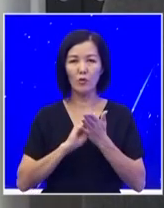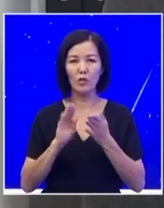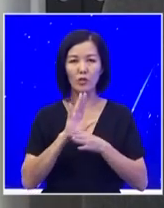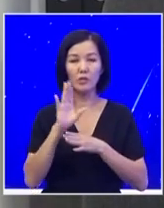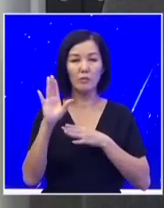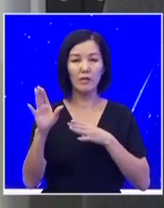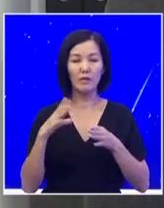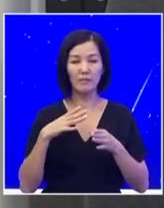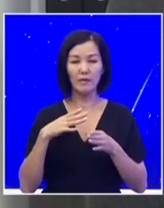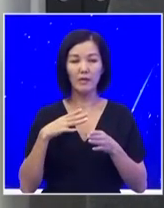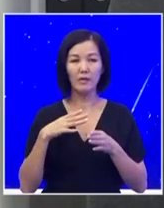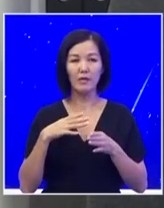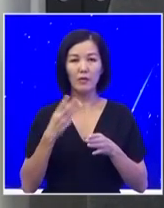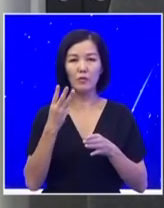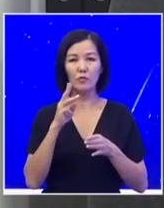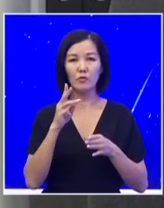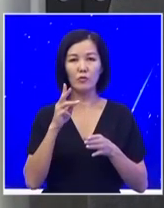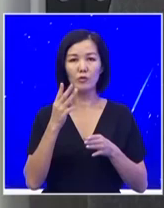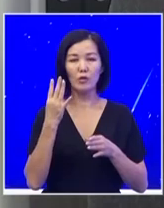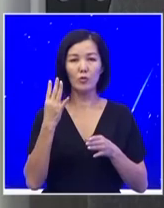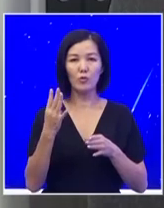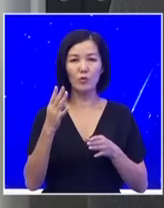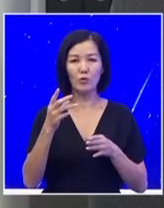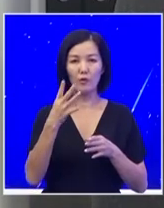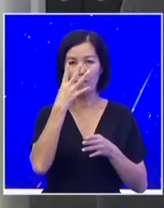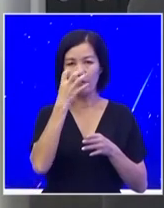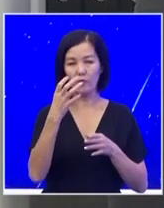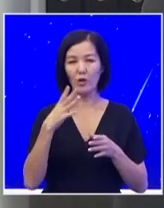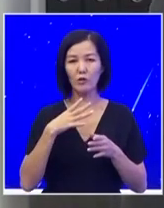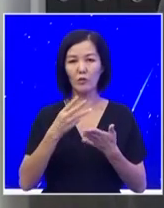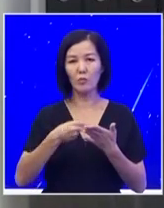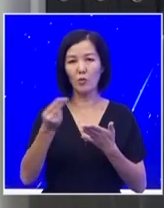Ол үшін ең керегі 3-4 суретке түсіп, қолымды қойып,